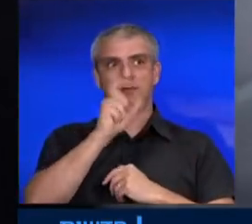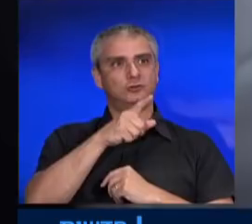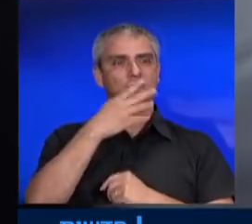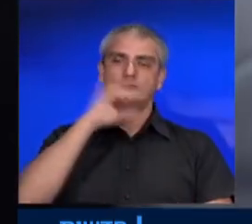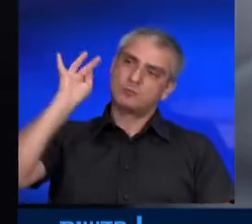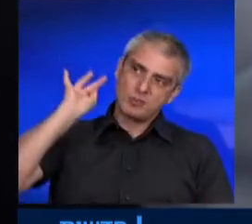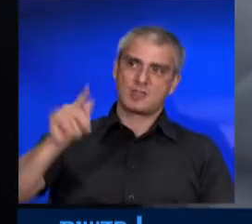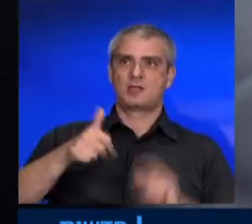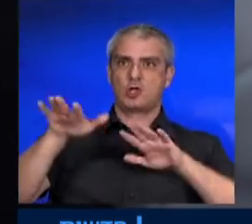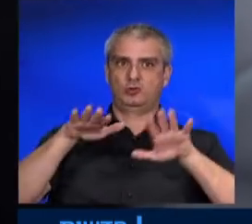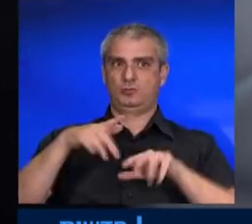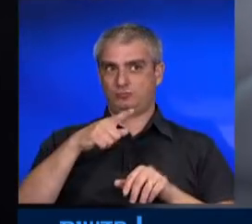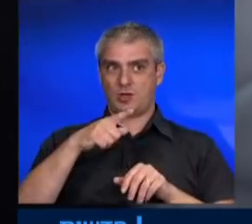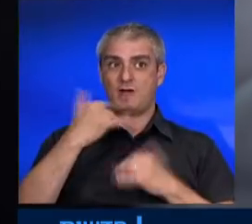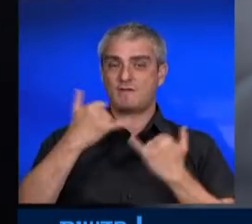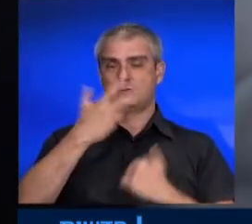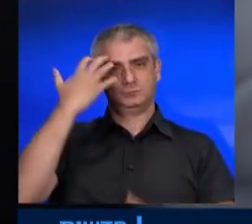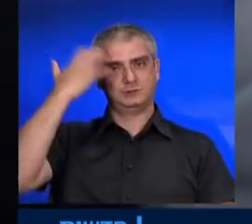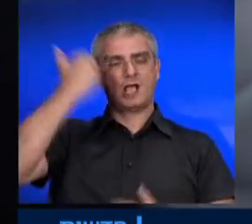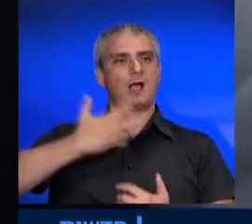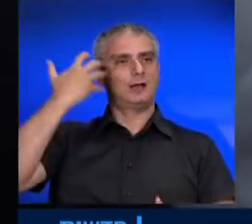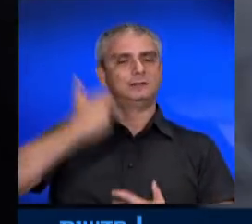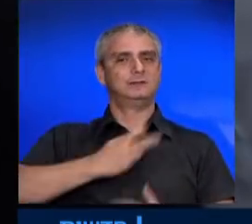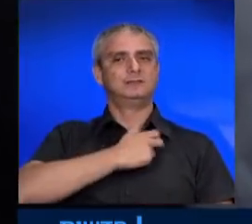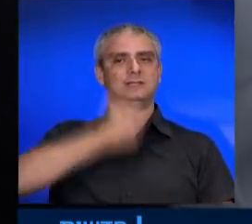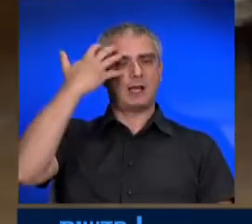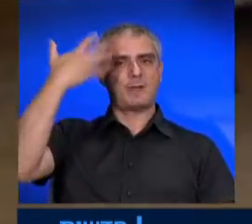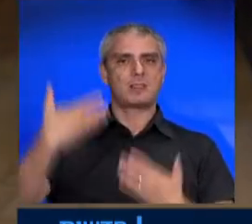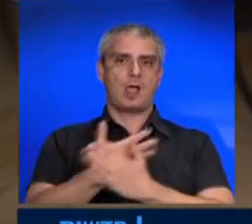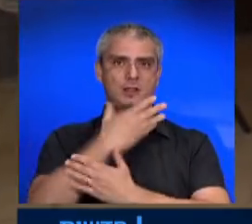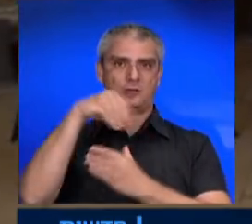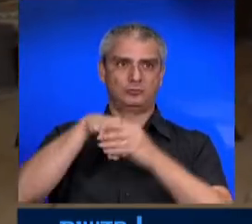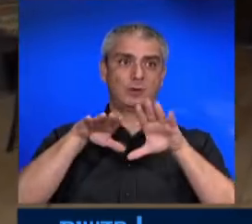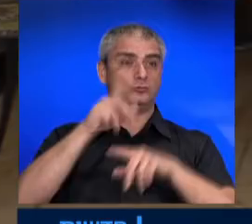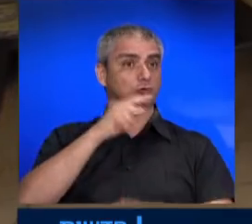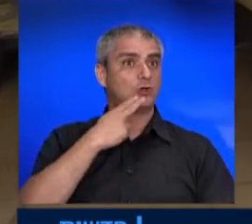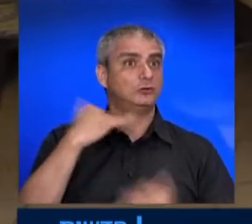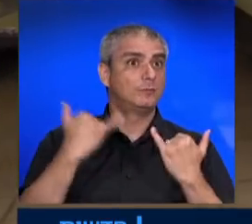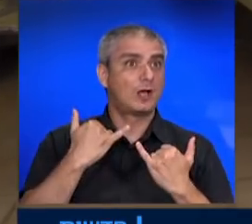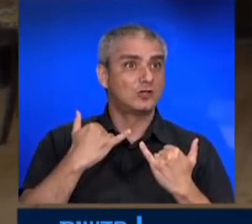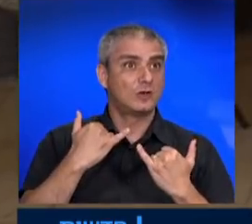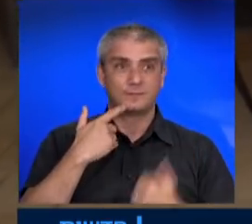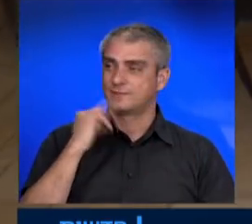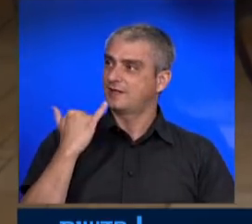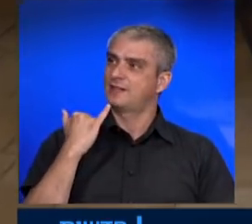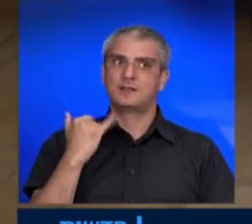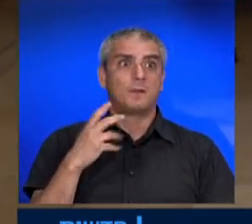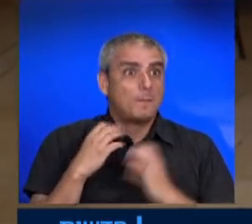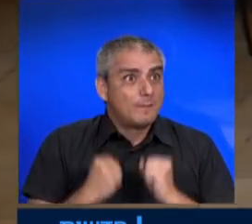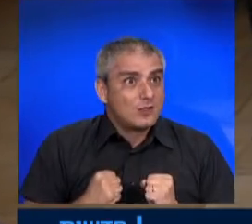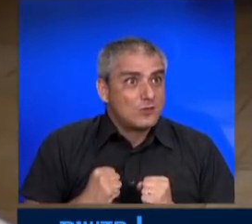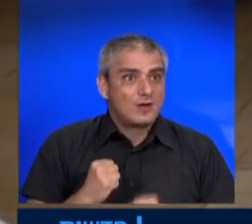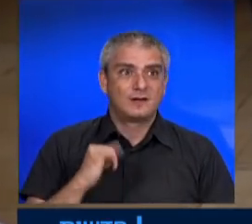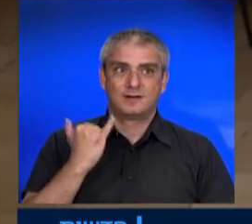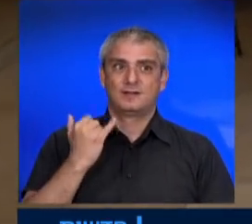ראש הממשלה, והיום שר המדע החדש בממשלתו. יש השבעה היום? כן. בטוח? יכול לעכשיו.